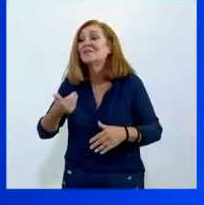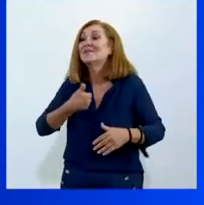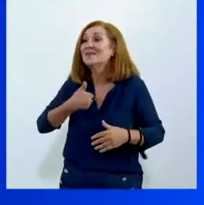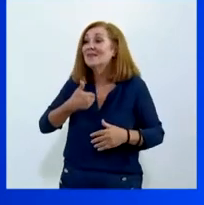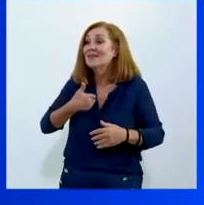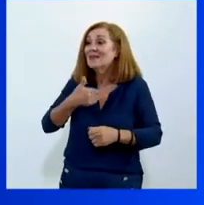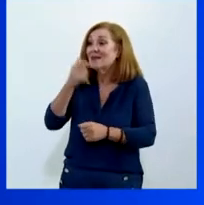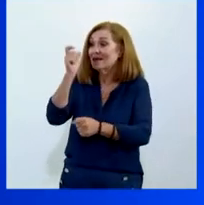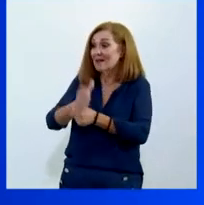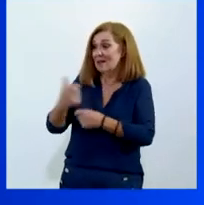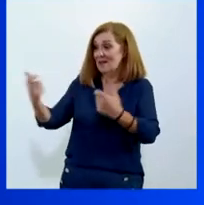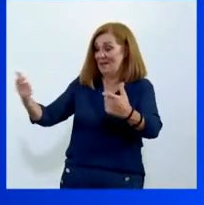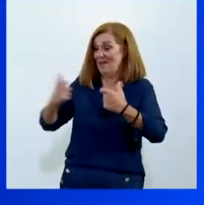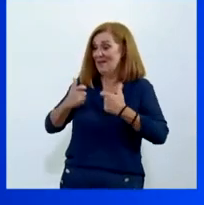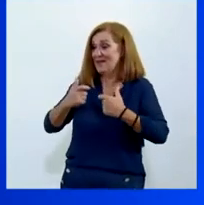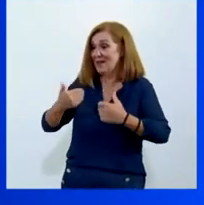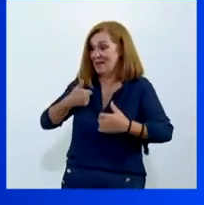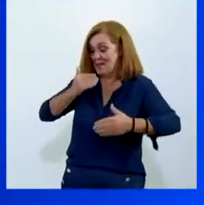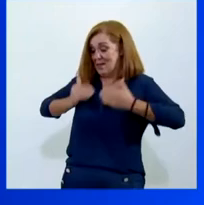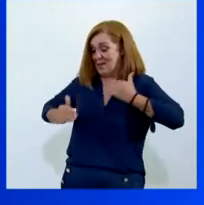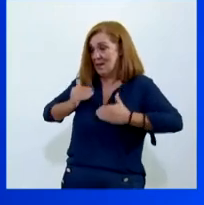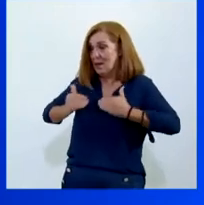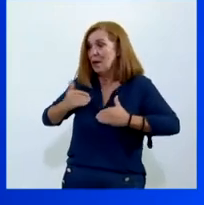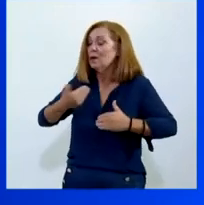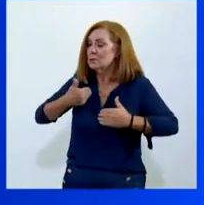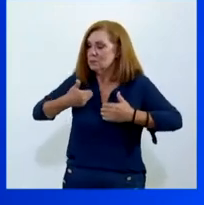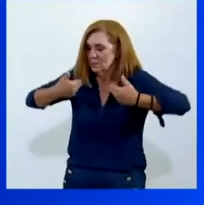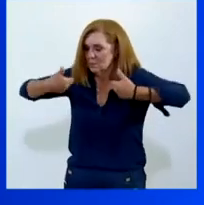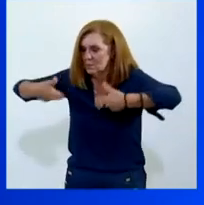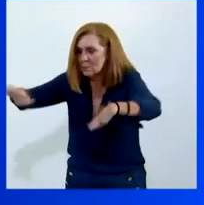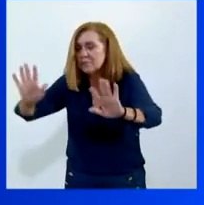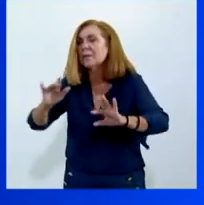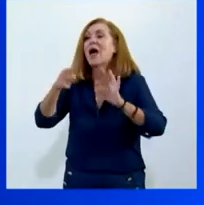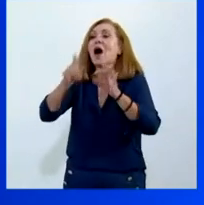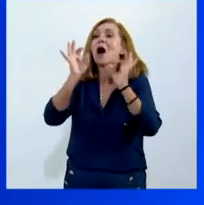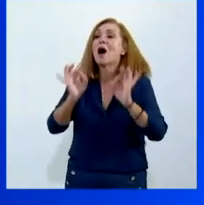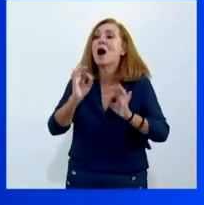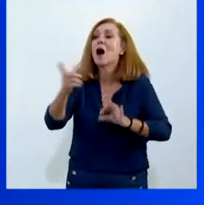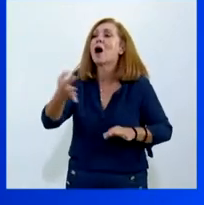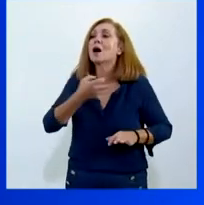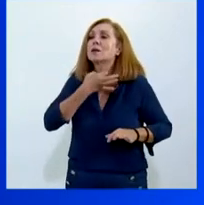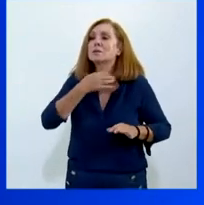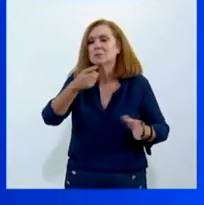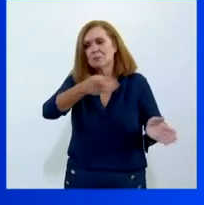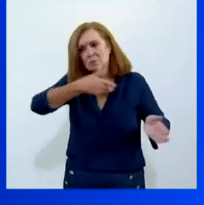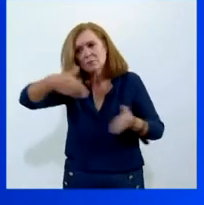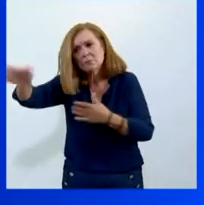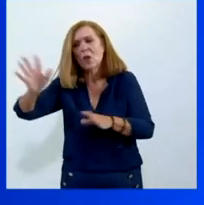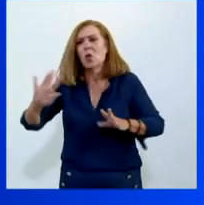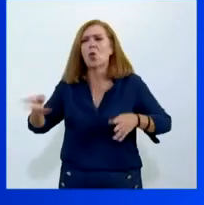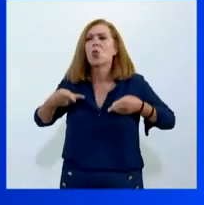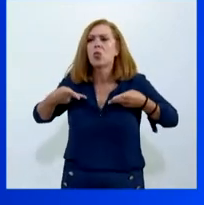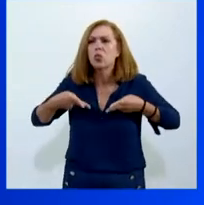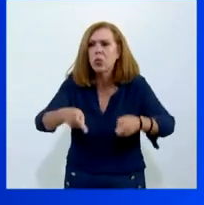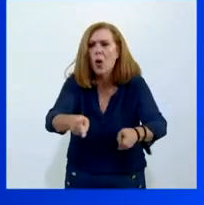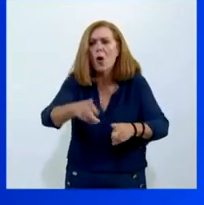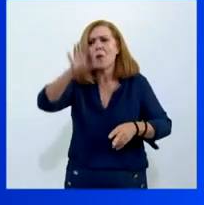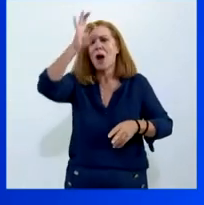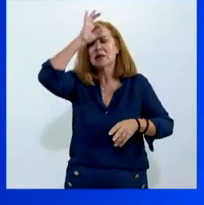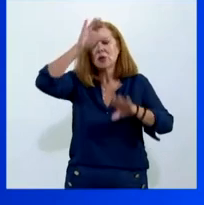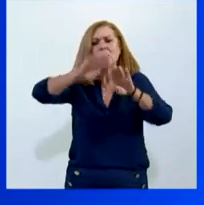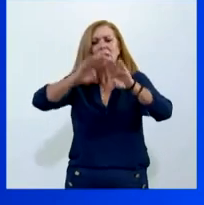μου την προσωπική φρουρά, για να πάνε εκεί που τους έχουμε πραγματικά ανάγκη. Στον δρόμο και στα αστυνομικά